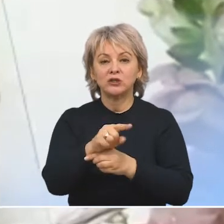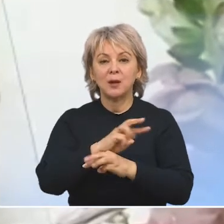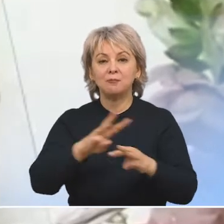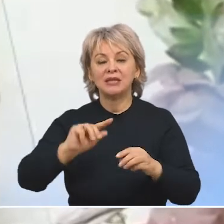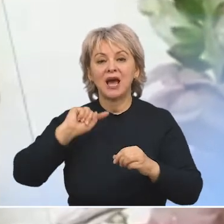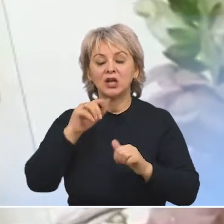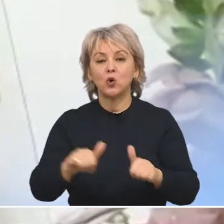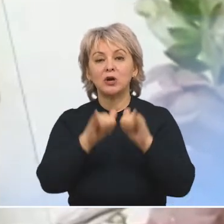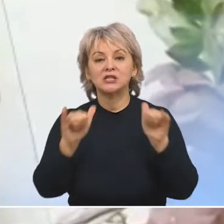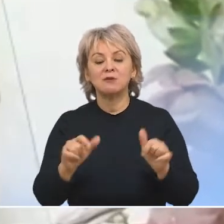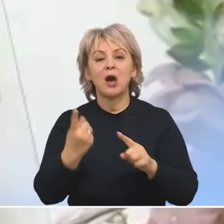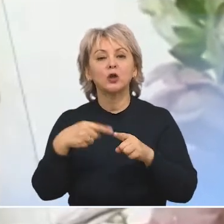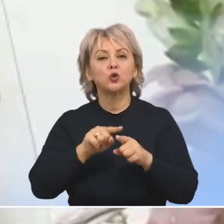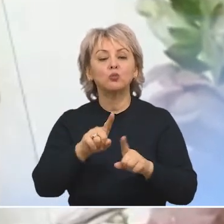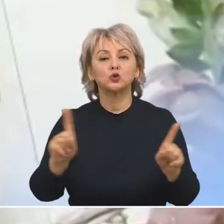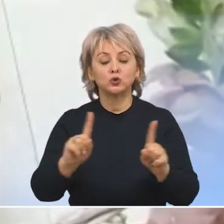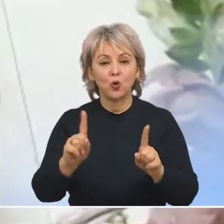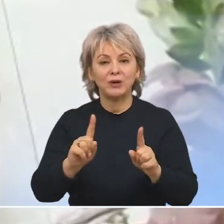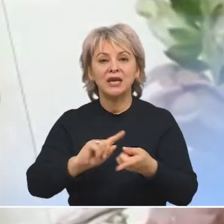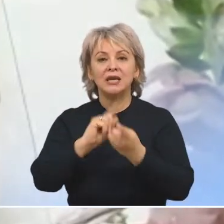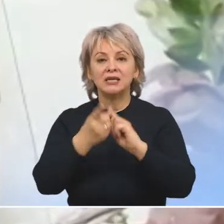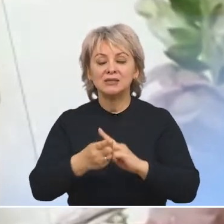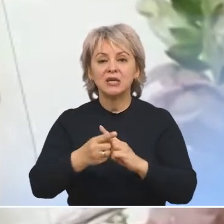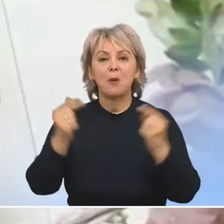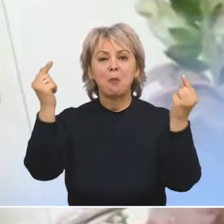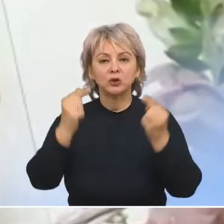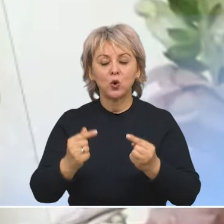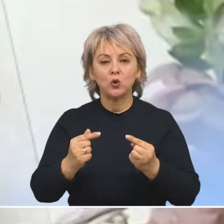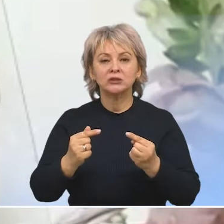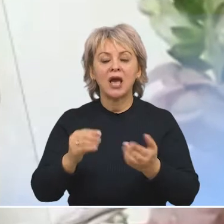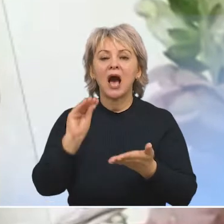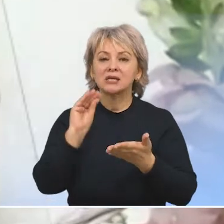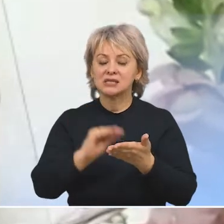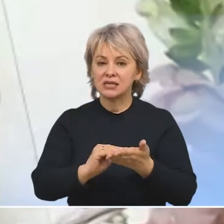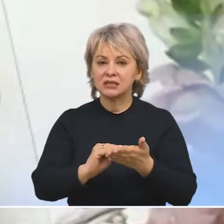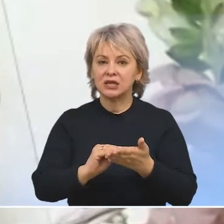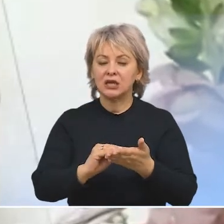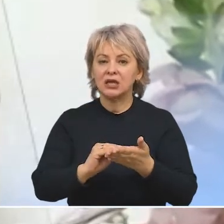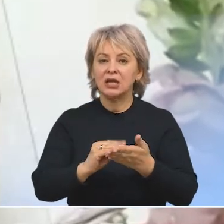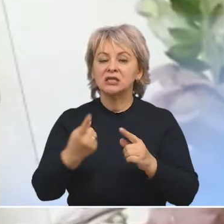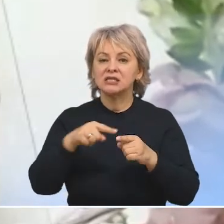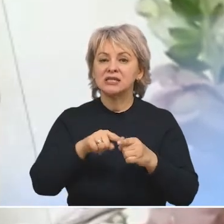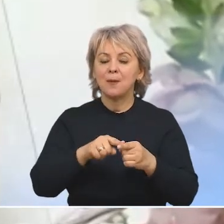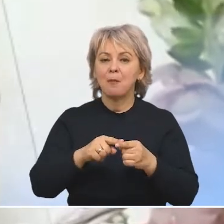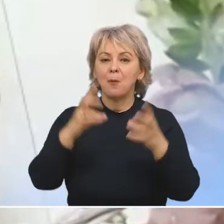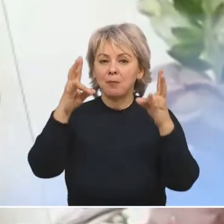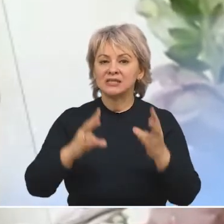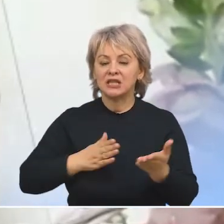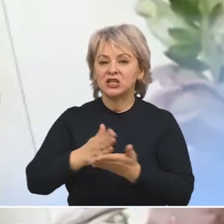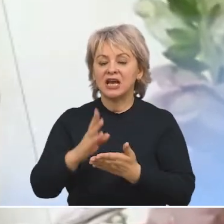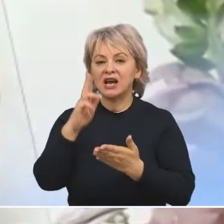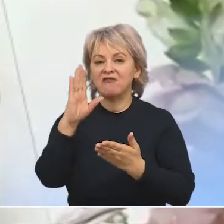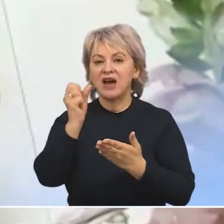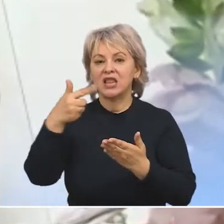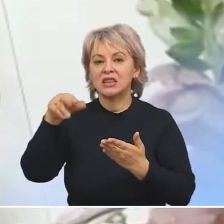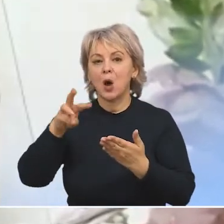запрос в Минэкономразвитие о том, чтобы изменили подход к оценке тех пострадавших отраслей по акведам,